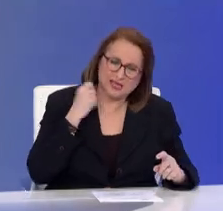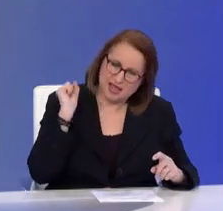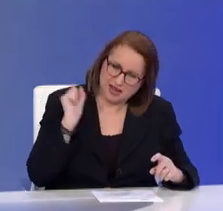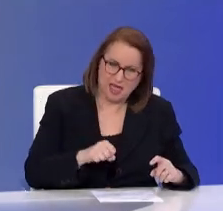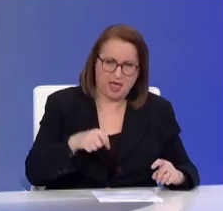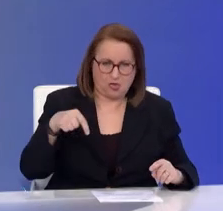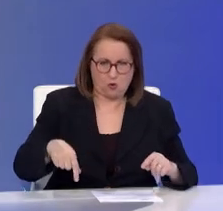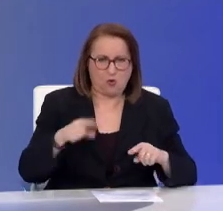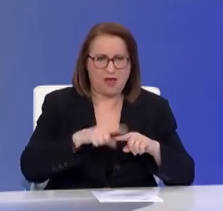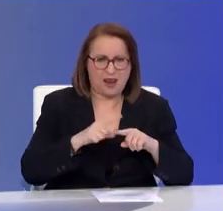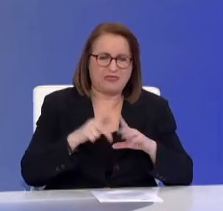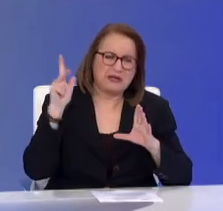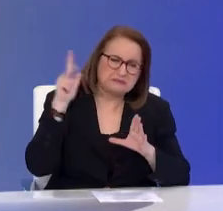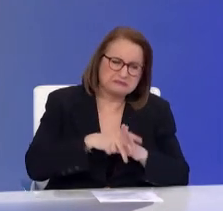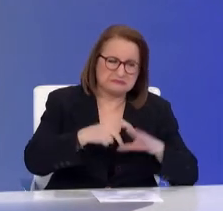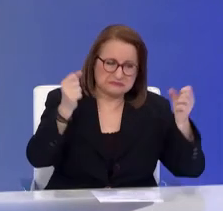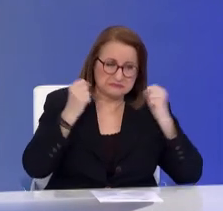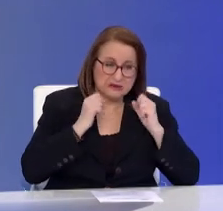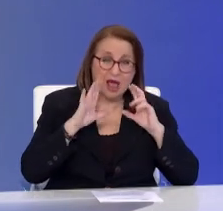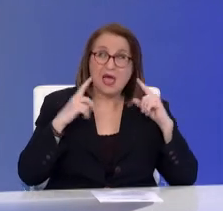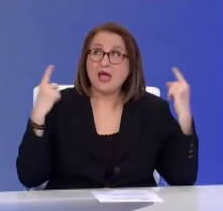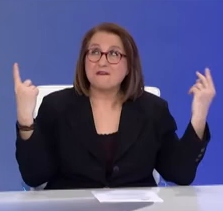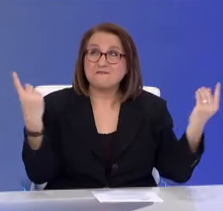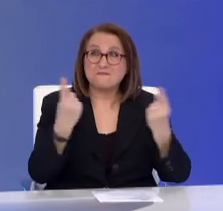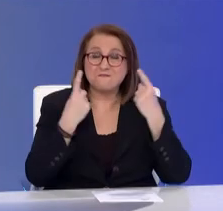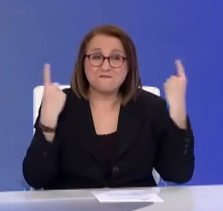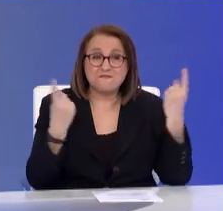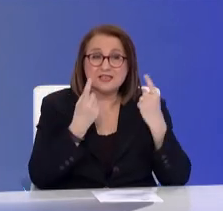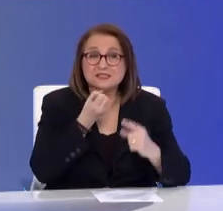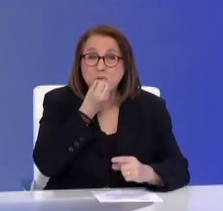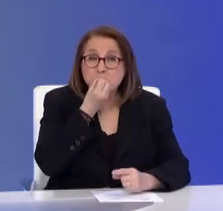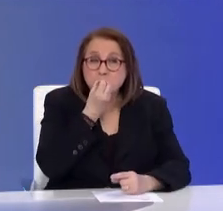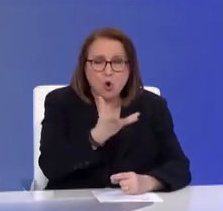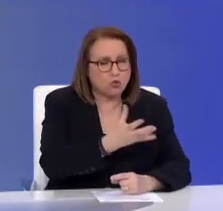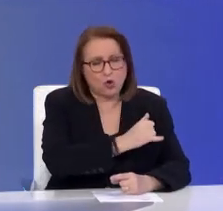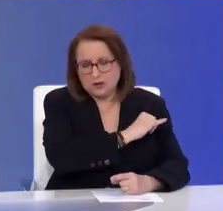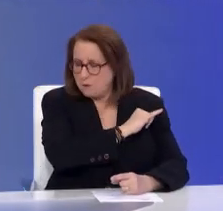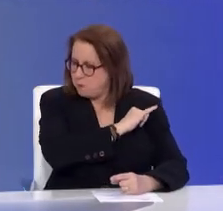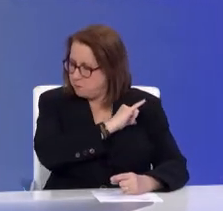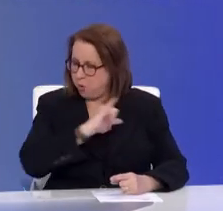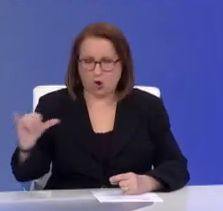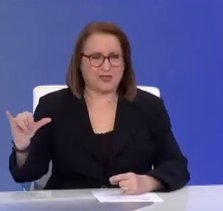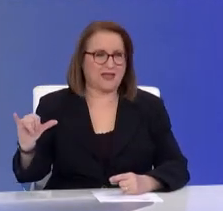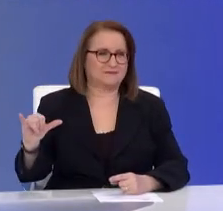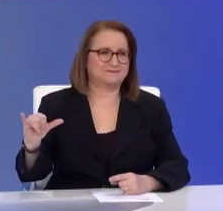όμως ποτέ δεν μας πρόδωσε. Και πιστεύω ότι αυτή η ρίση του Λόρδου Βίρονα